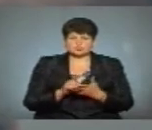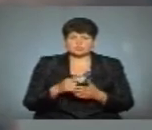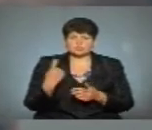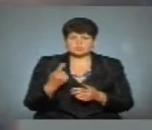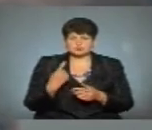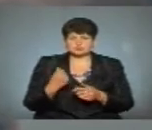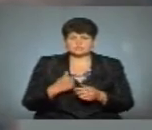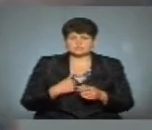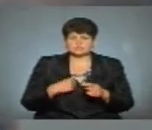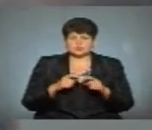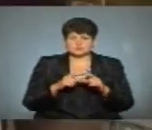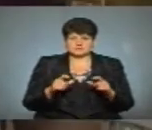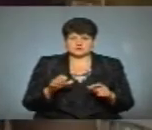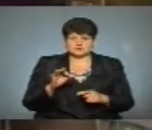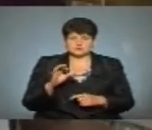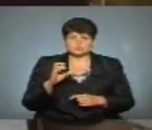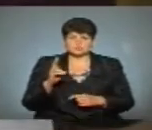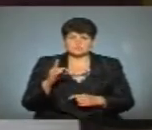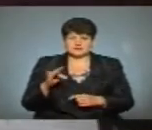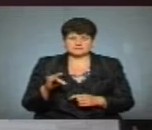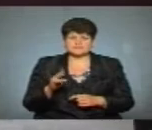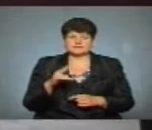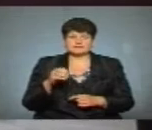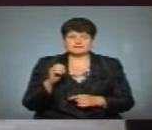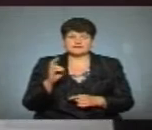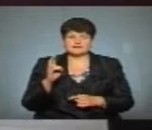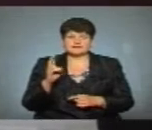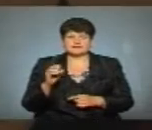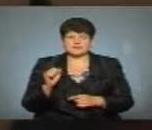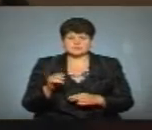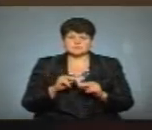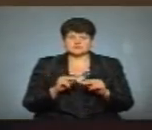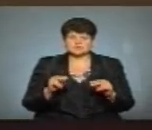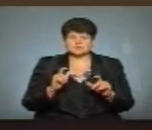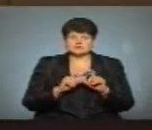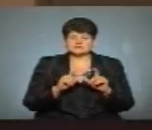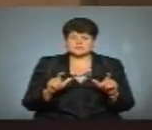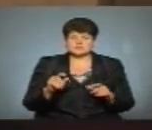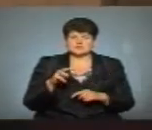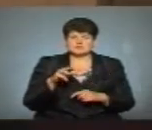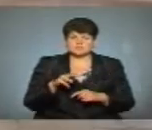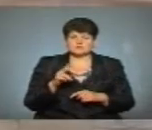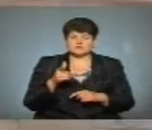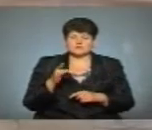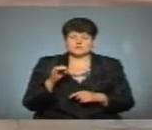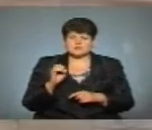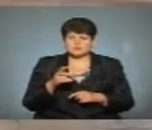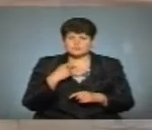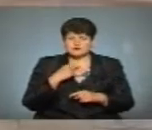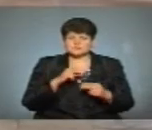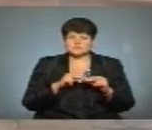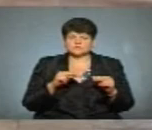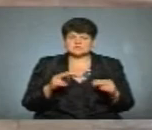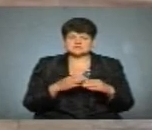комісара Олександр Скумбрій. Декан фізико-математичного факультету педагогічного університету Мирон Гром'як каже, педагогічні